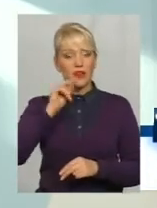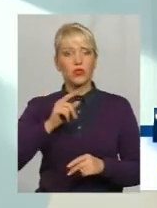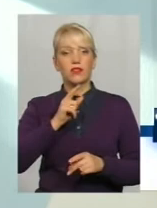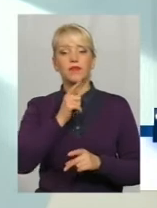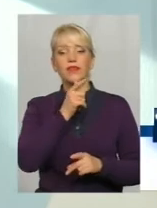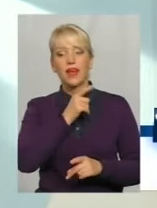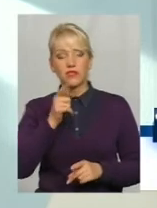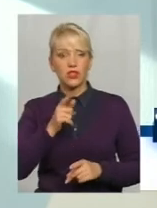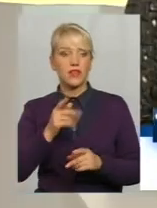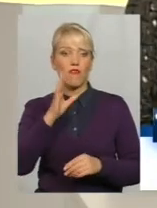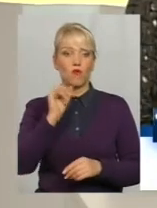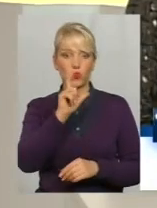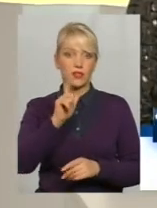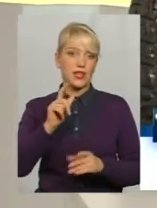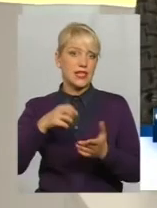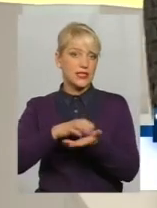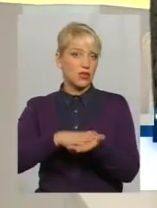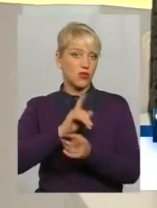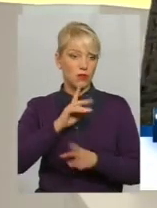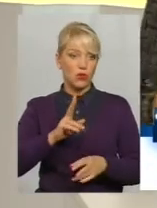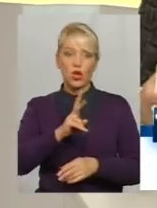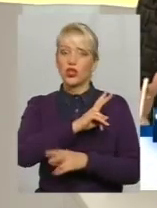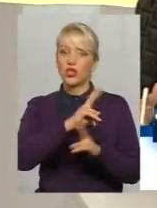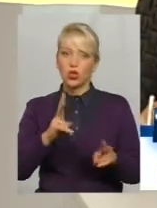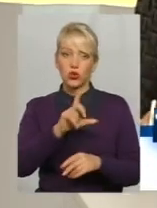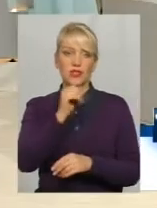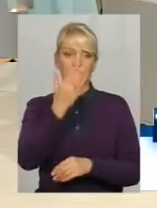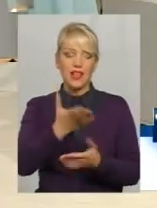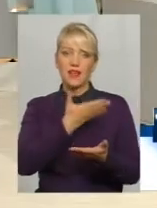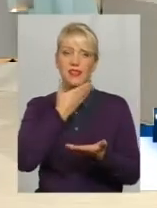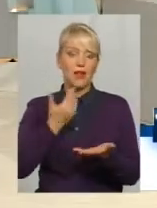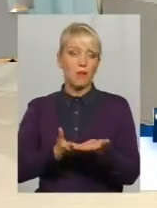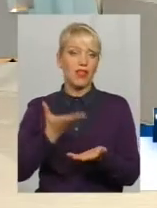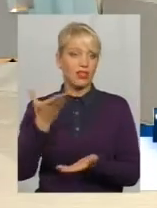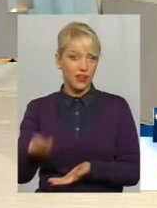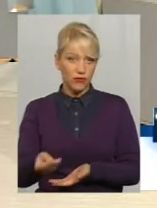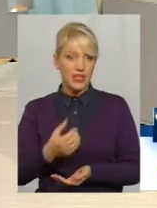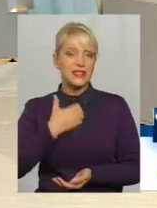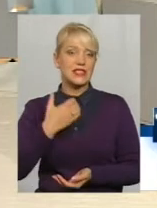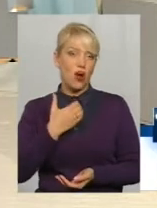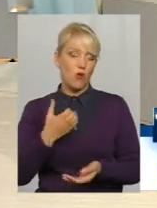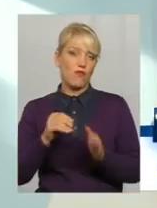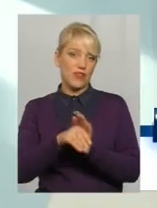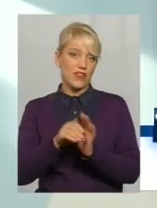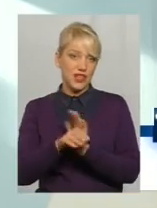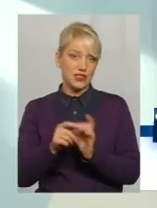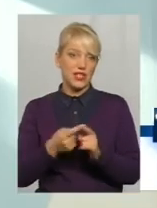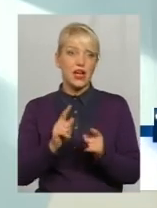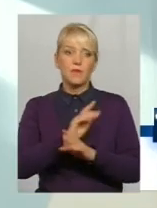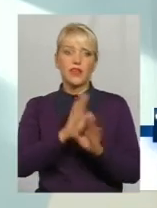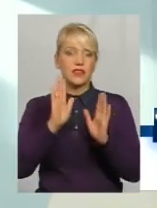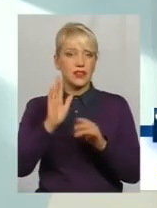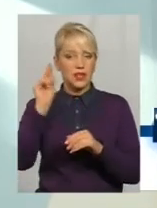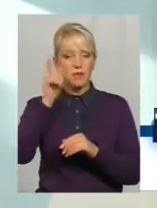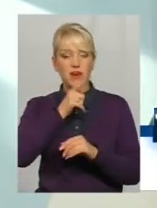зарахований не буде. Чому? Тому що ніхто за неї не платив. Сплачував да. І не тільки не буде період навчання не